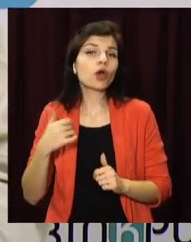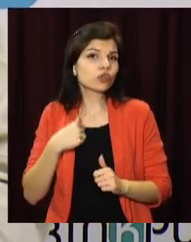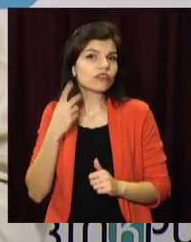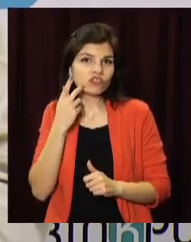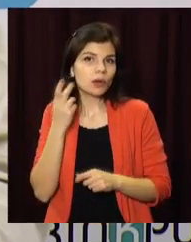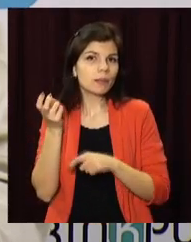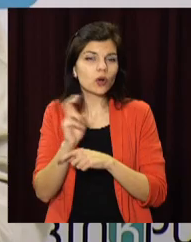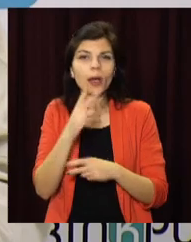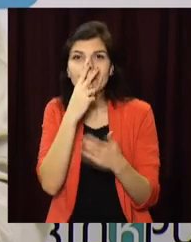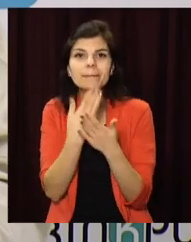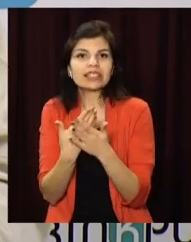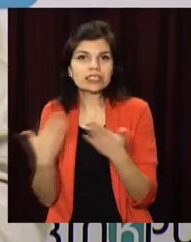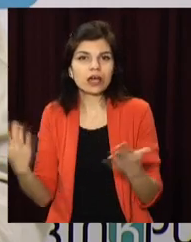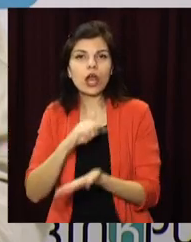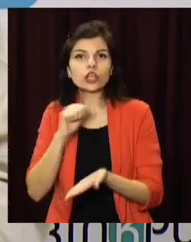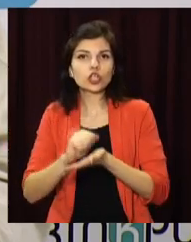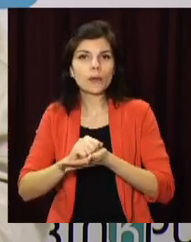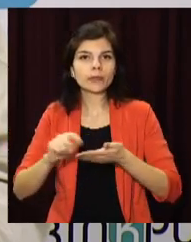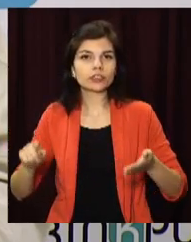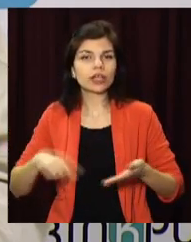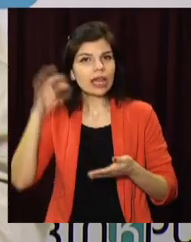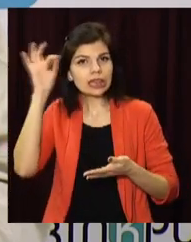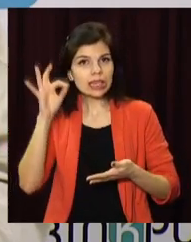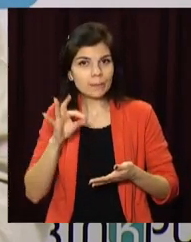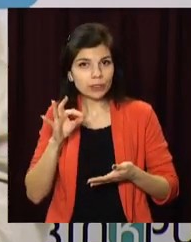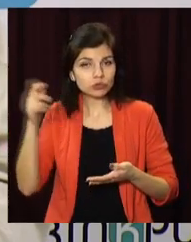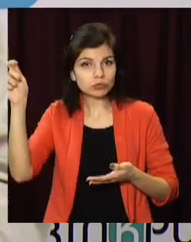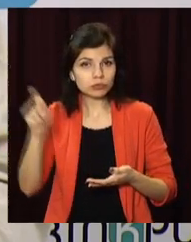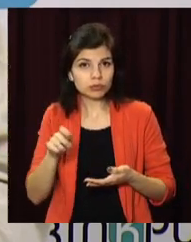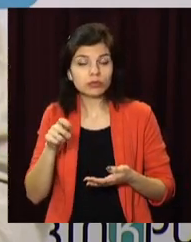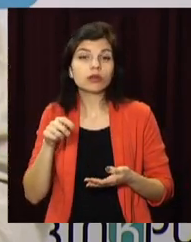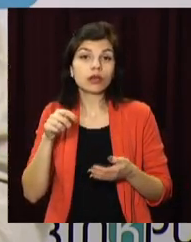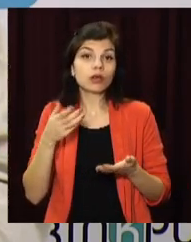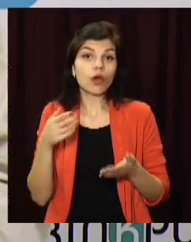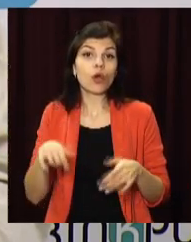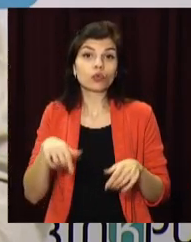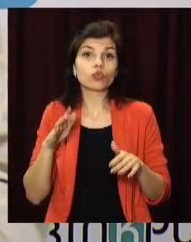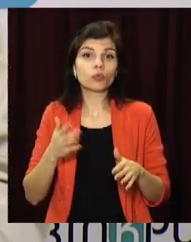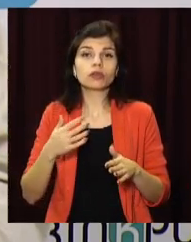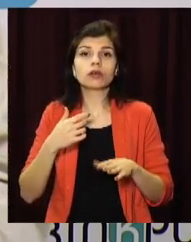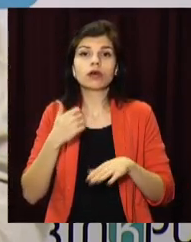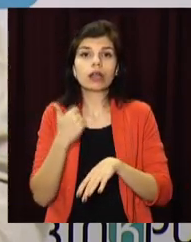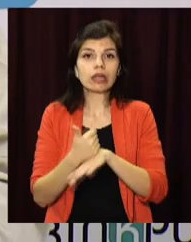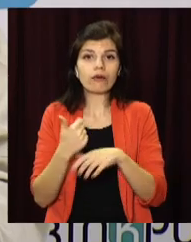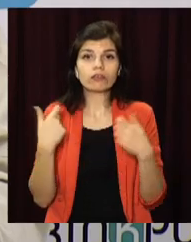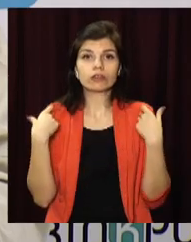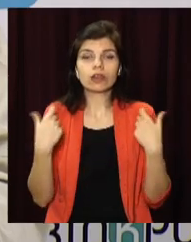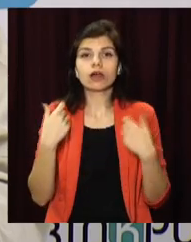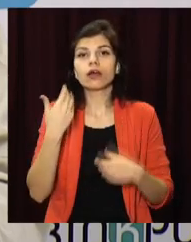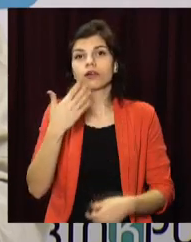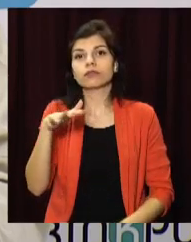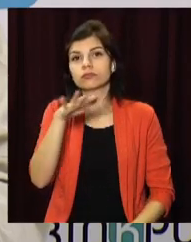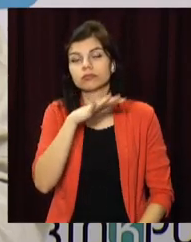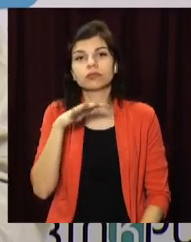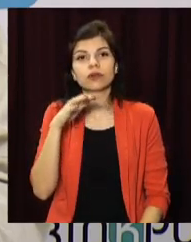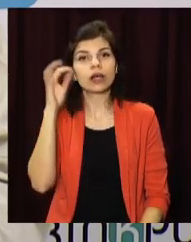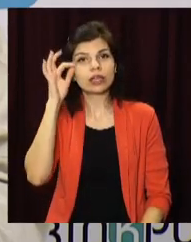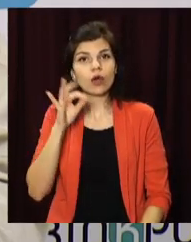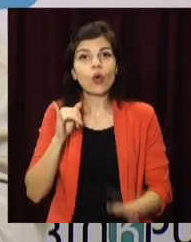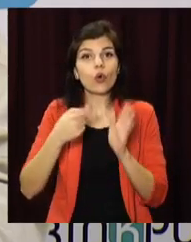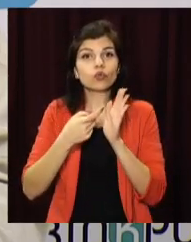завжди приходять представники дипломатичного корпусу Німеччини, і цього разу буде генеральний консул